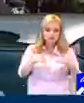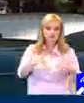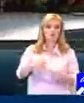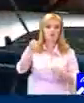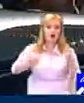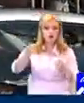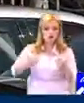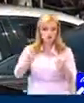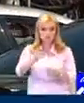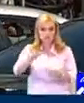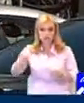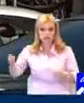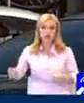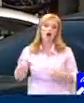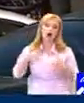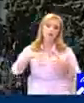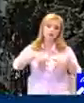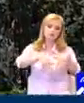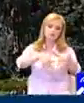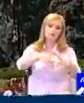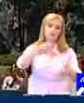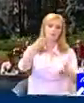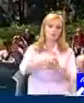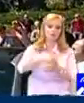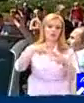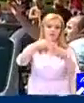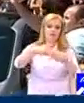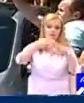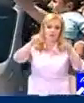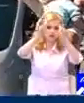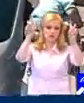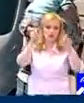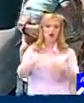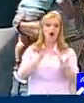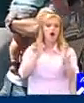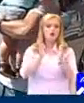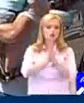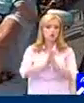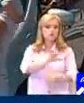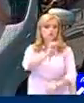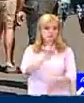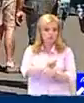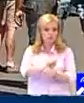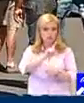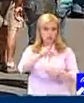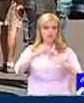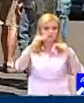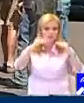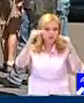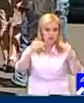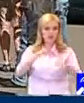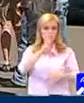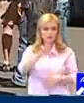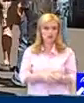în fața guvernului, apoi a pornit într-un marș prin oraș până la gara feroviară. Ei au cerut nu numai stoparea creșterii continue a prețurilor